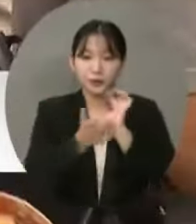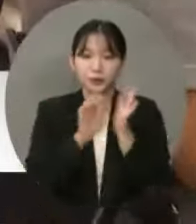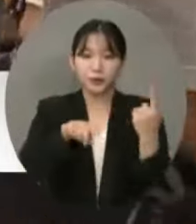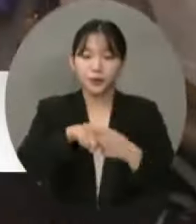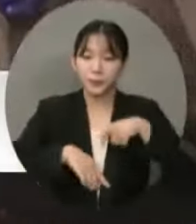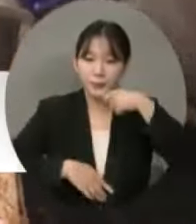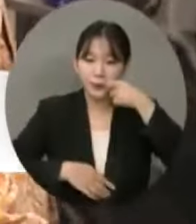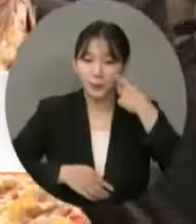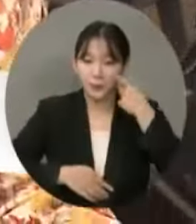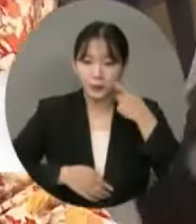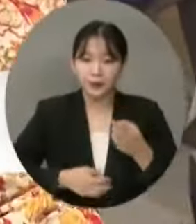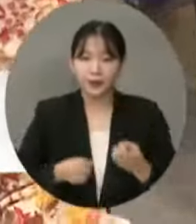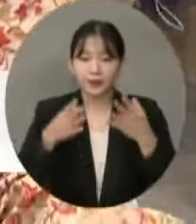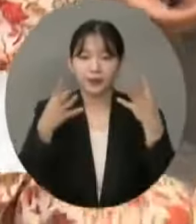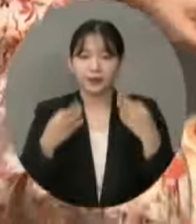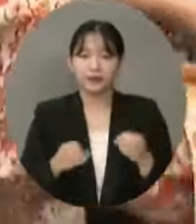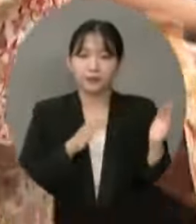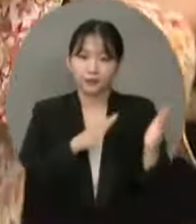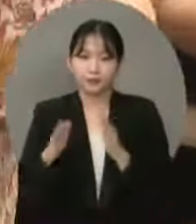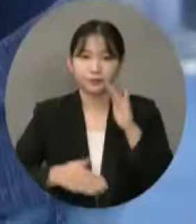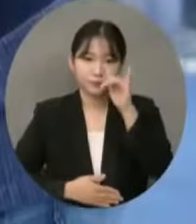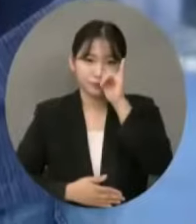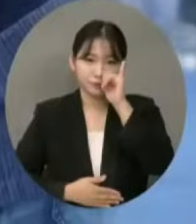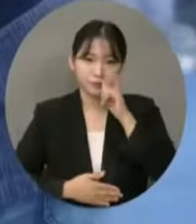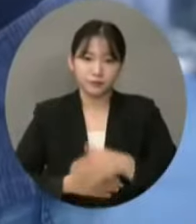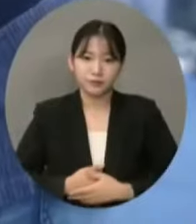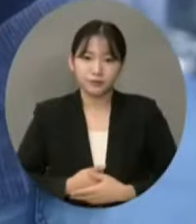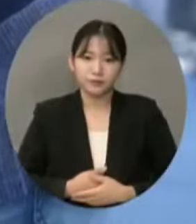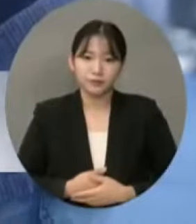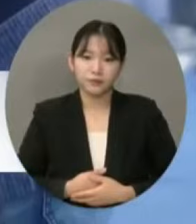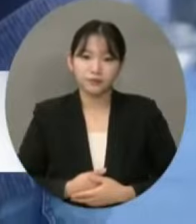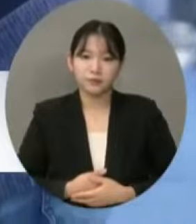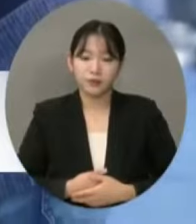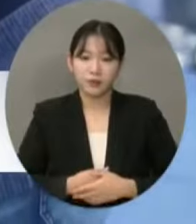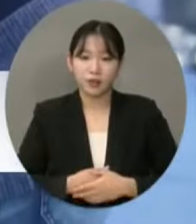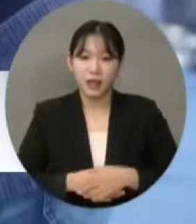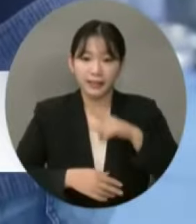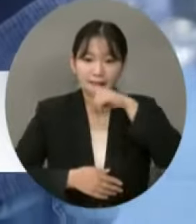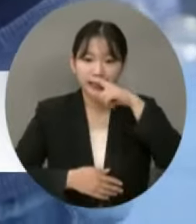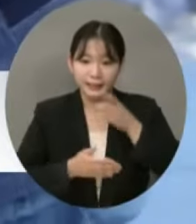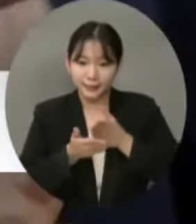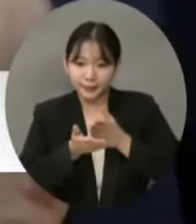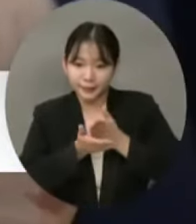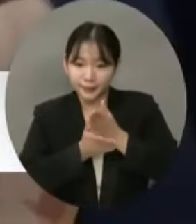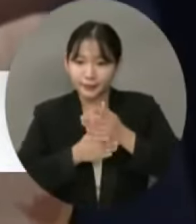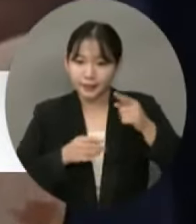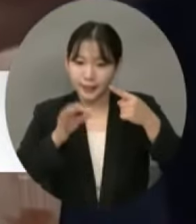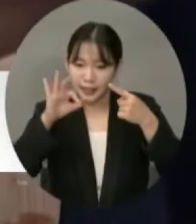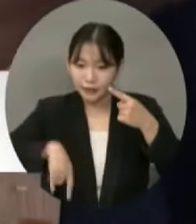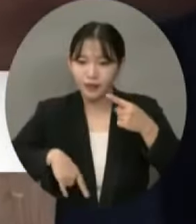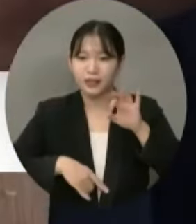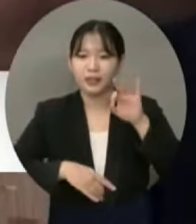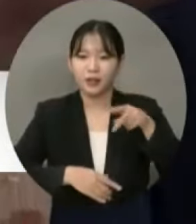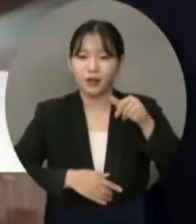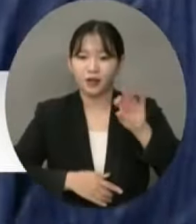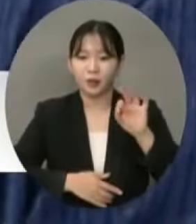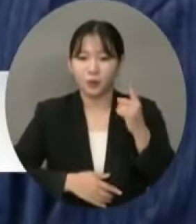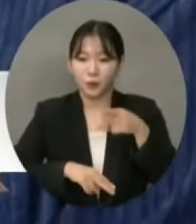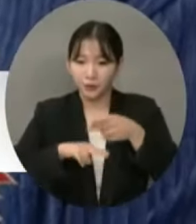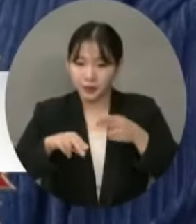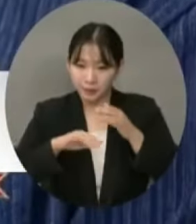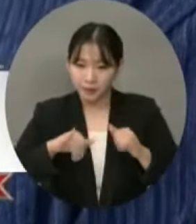수 있는 시식 행사도 풍성하게 마련돼 있습니다. 주무대에서는 중식대가 여경옥 셰프가 지역 특산물을